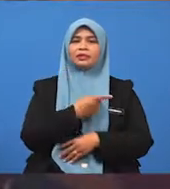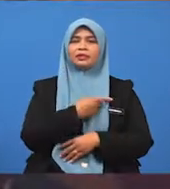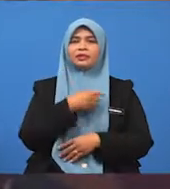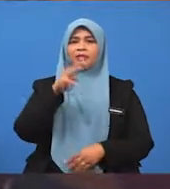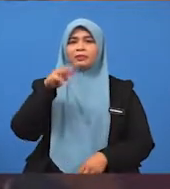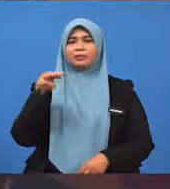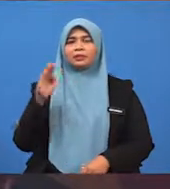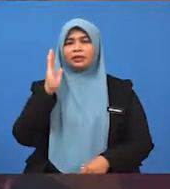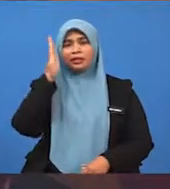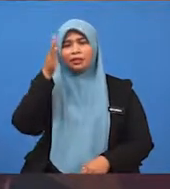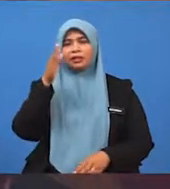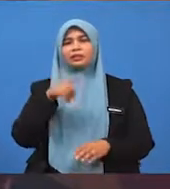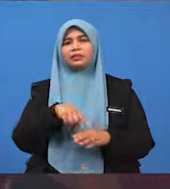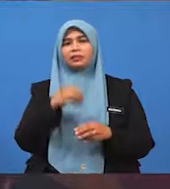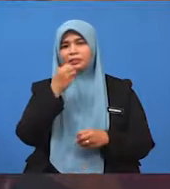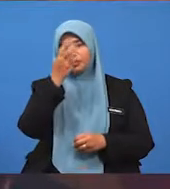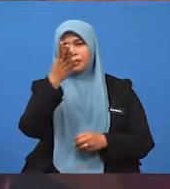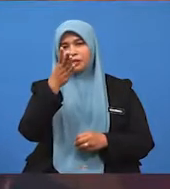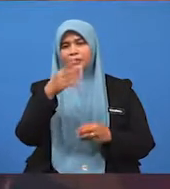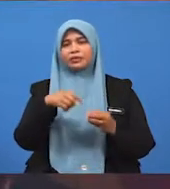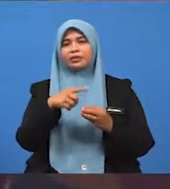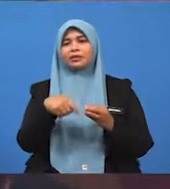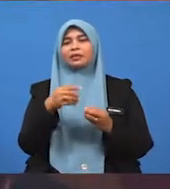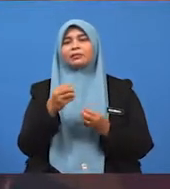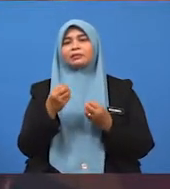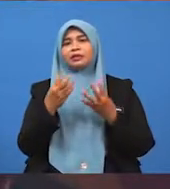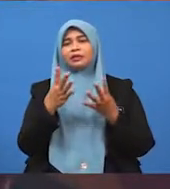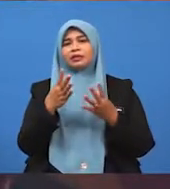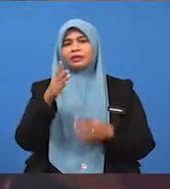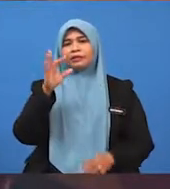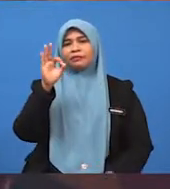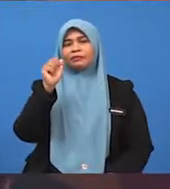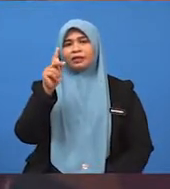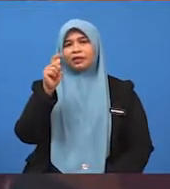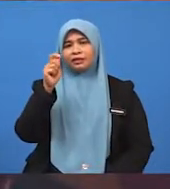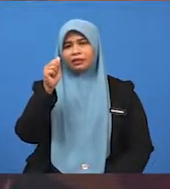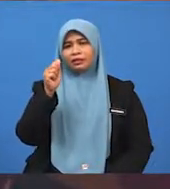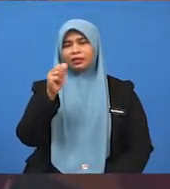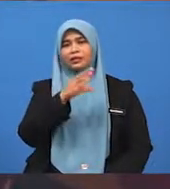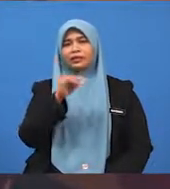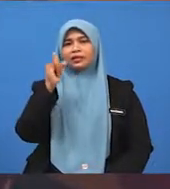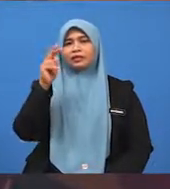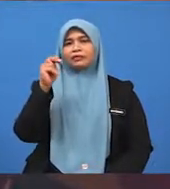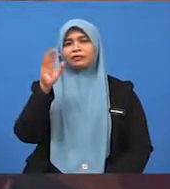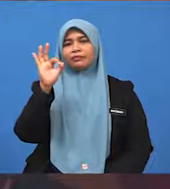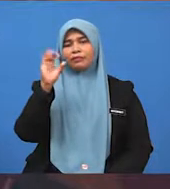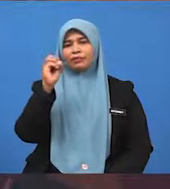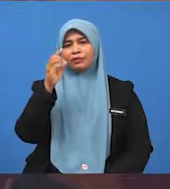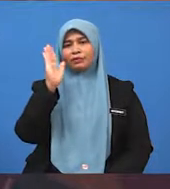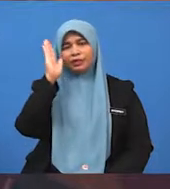Sepanjang pembelajaran ini, murid-murid akan didedahkan dengan pelbagai fakta dan